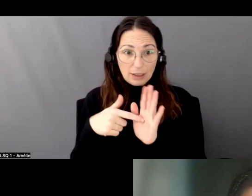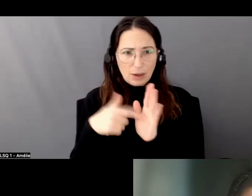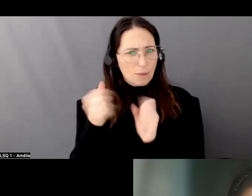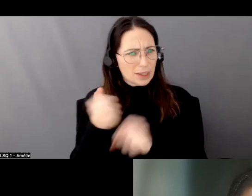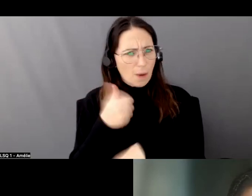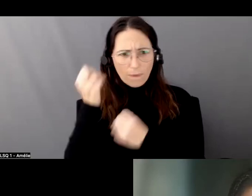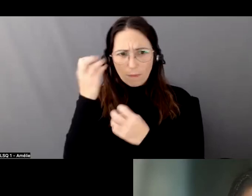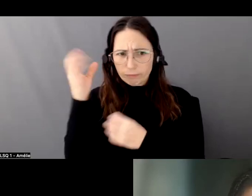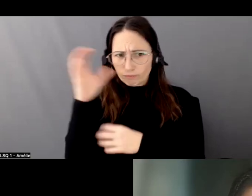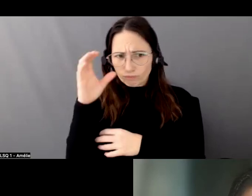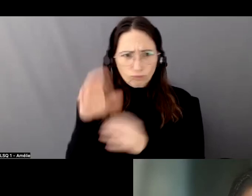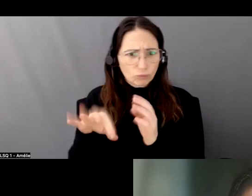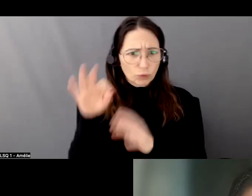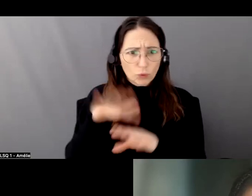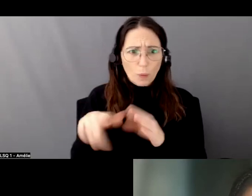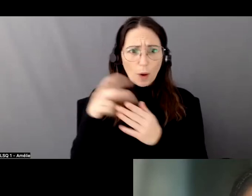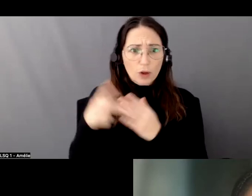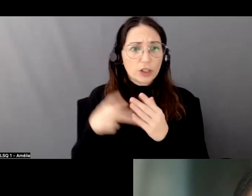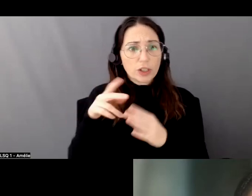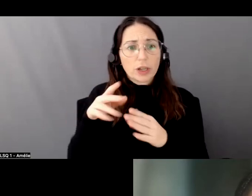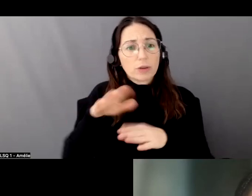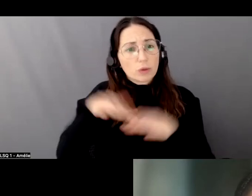informations relatives à ce projet sur le Québec?